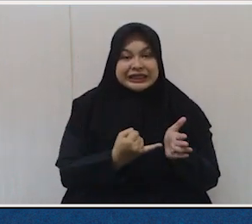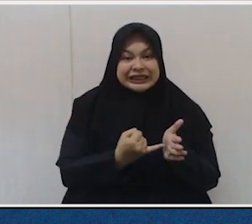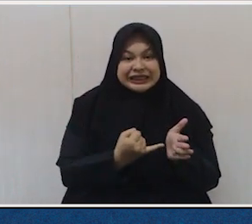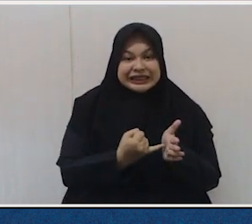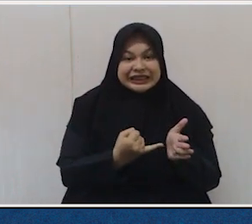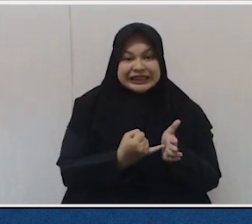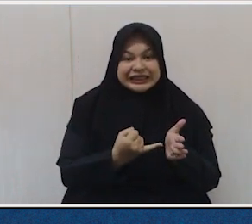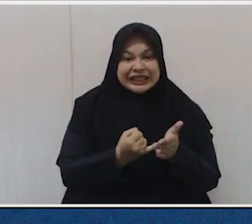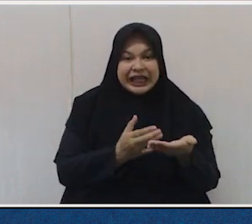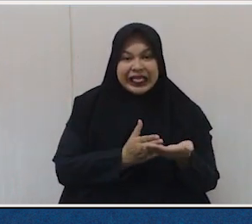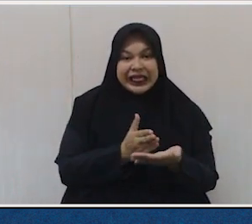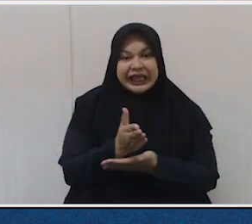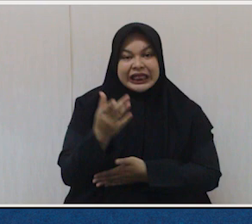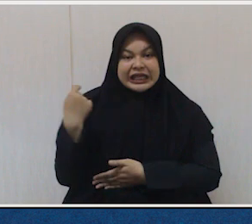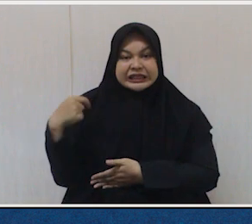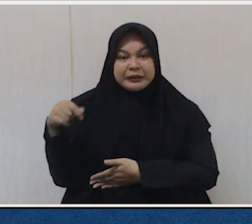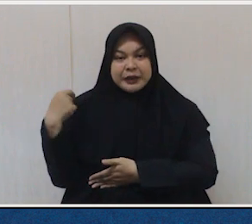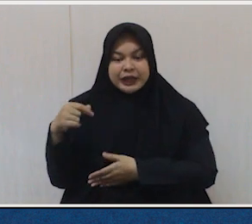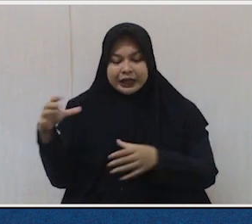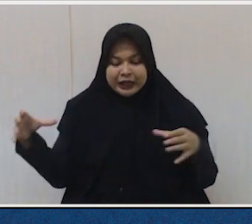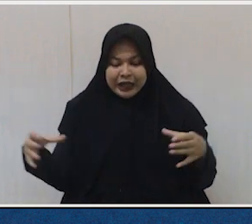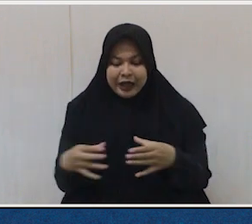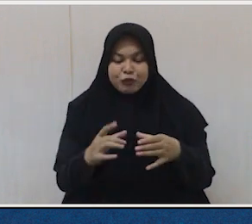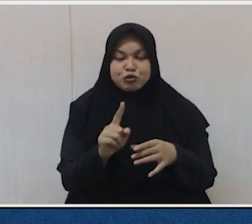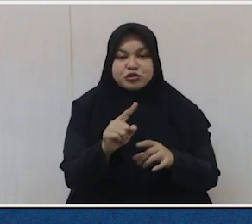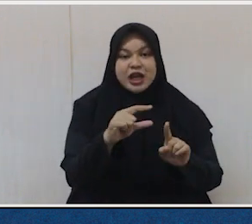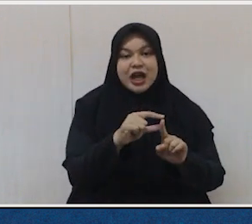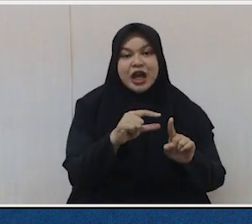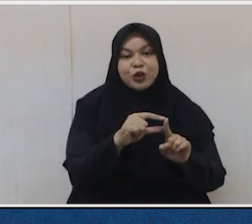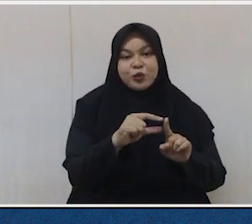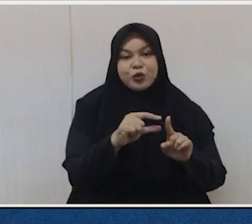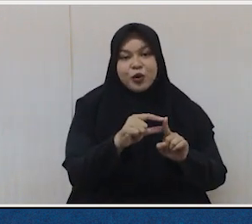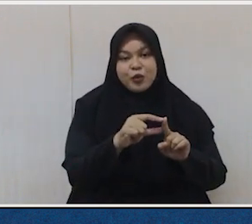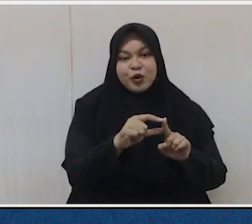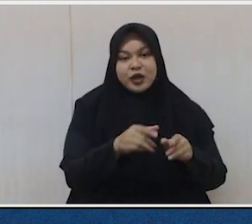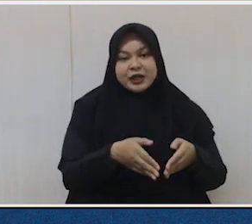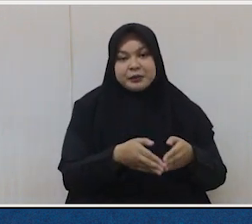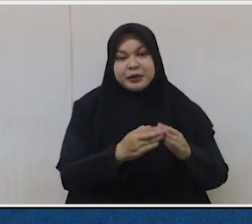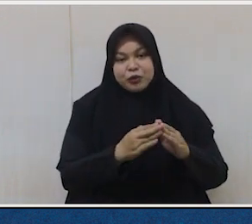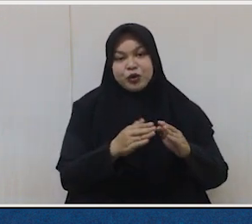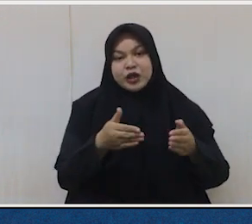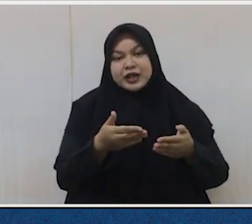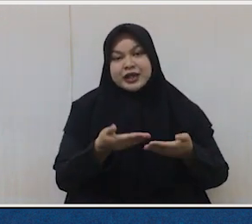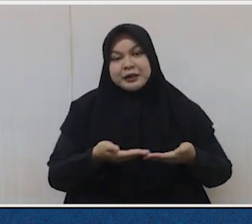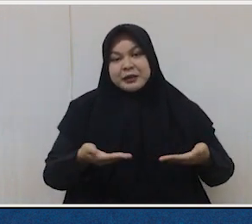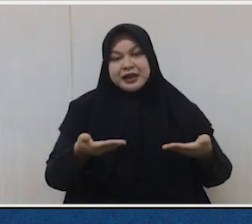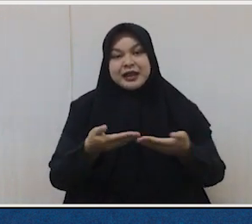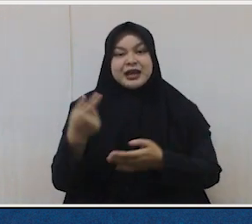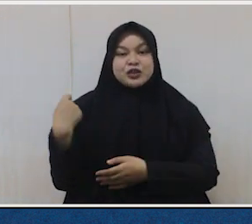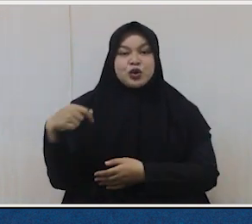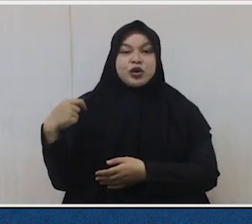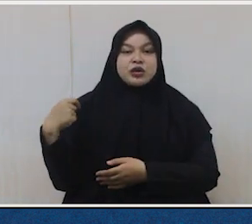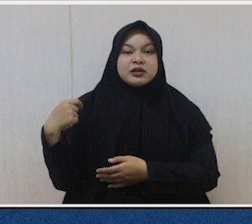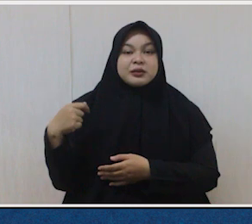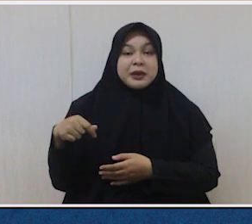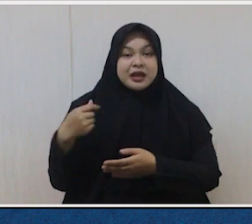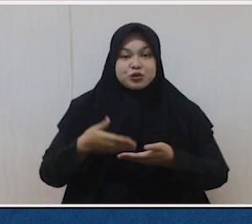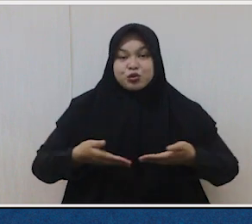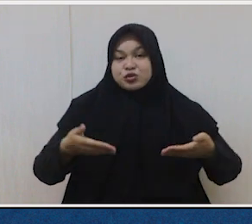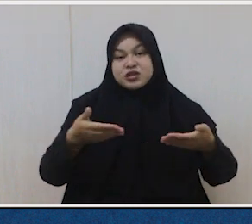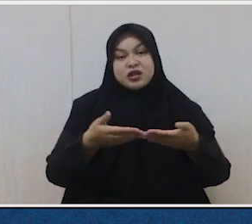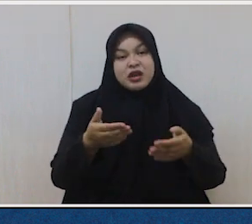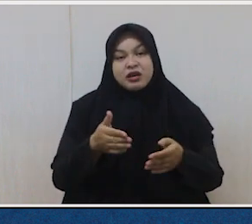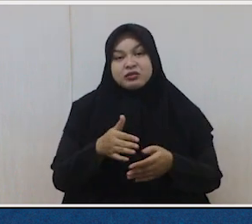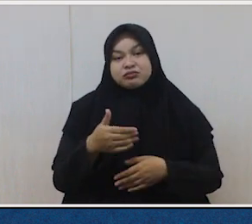yang lintas Kementerian itu akan digabung di satu PP dan dibentuk pasti oleh Kementerian sosial yang sudah duluan punya anggarannya gitu nah itu yang